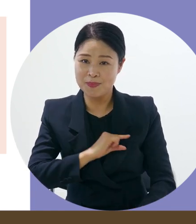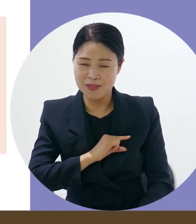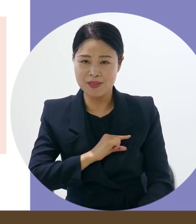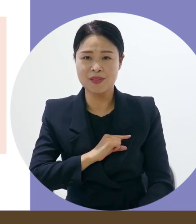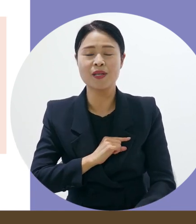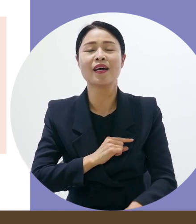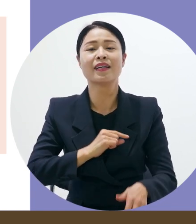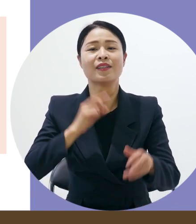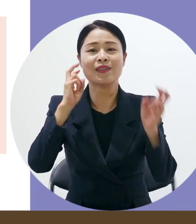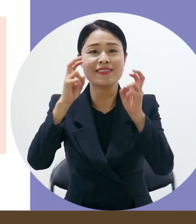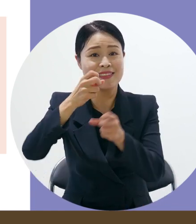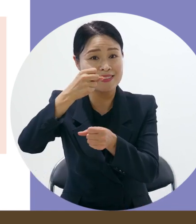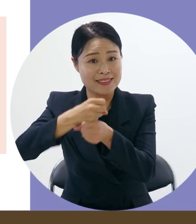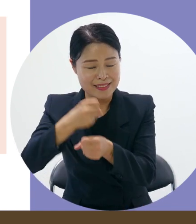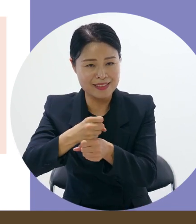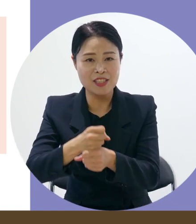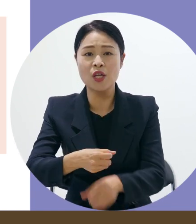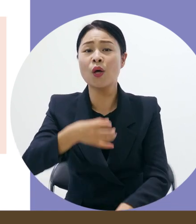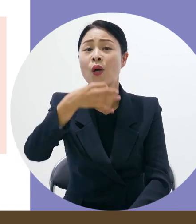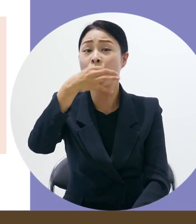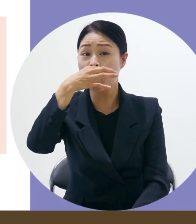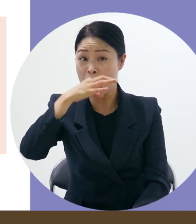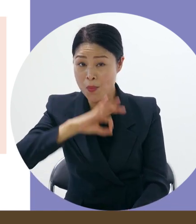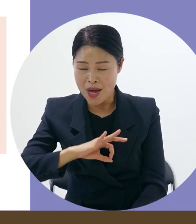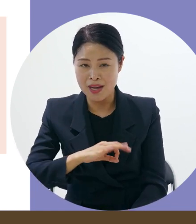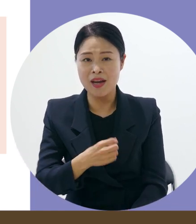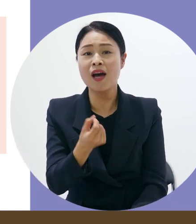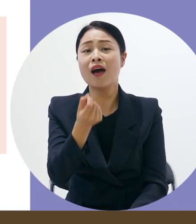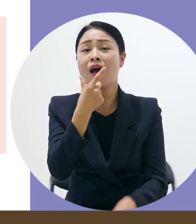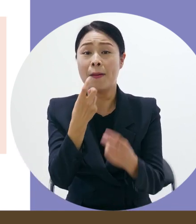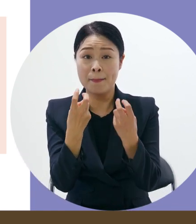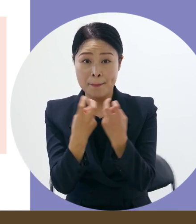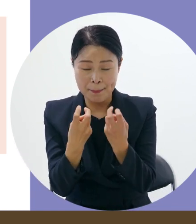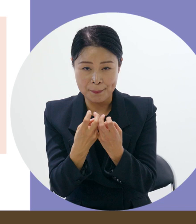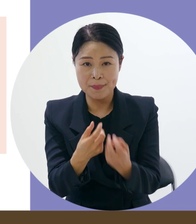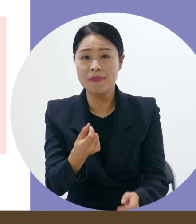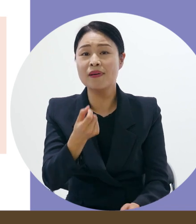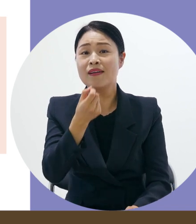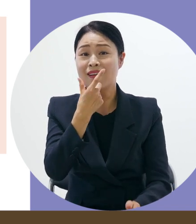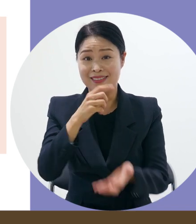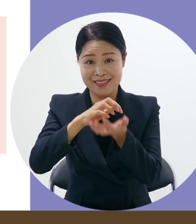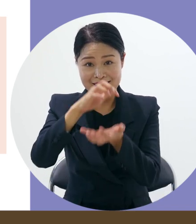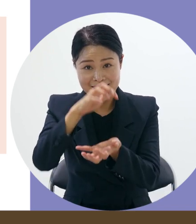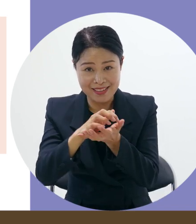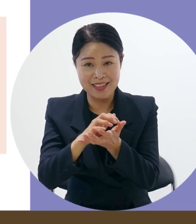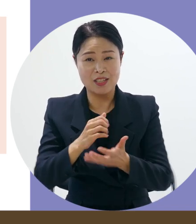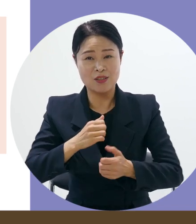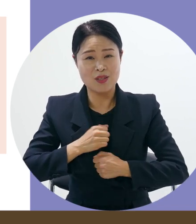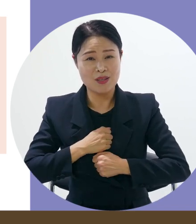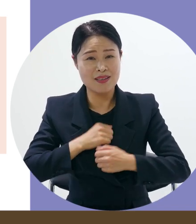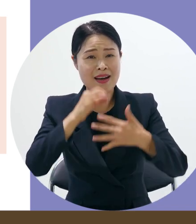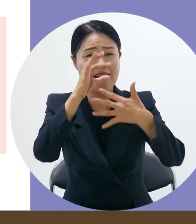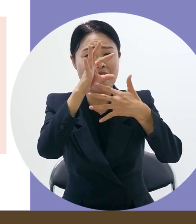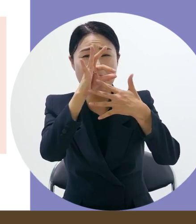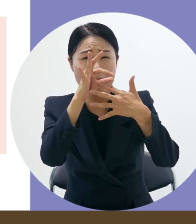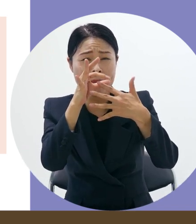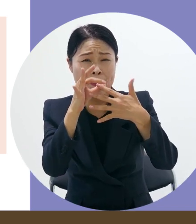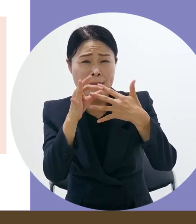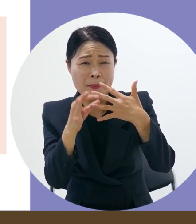용량, 사용상의 주의사항 등 다양한 의약외품 안전 정보를 확인할 수 있습니다.